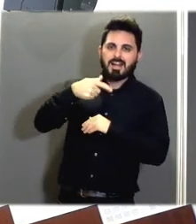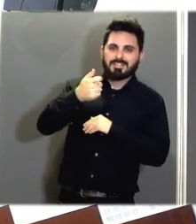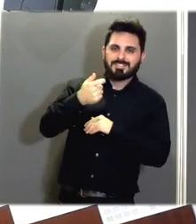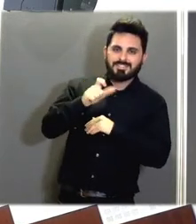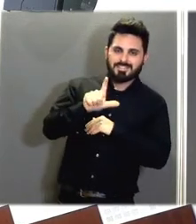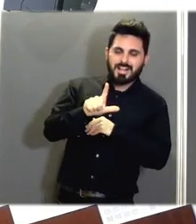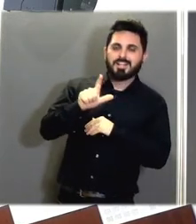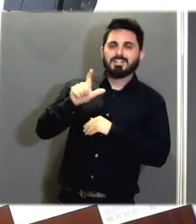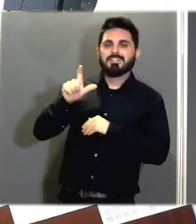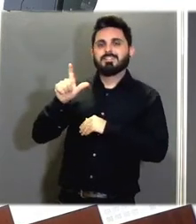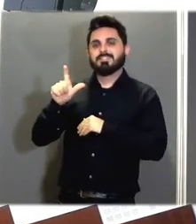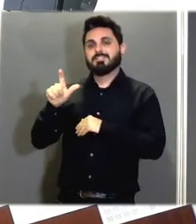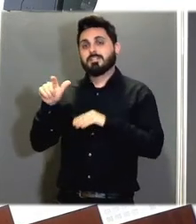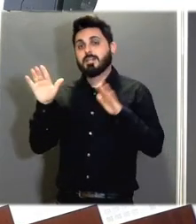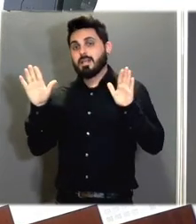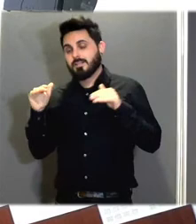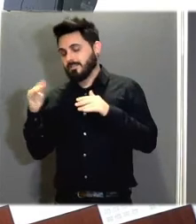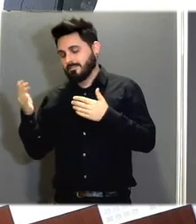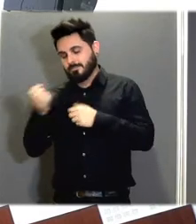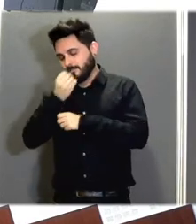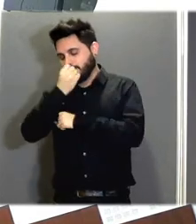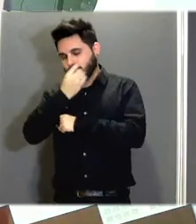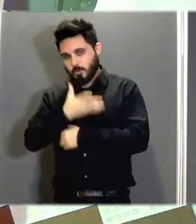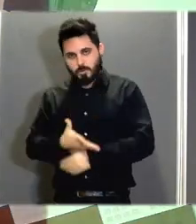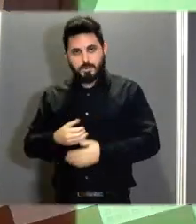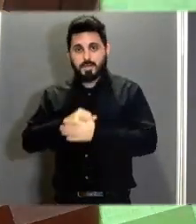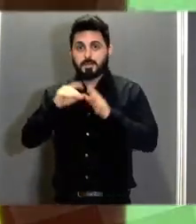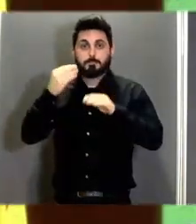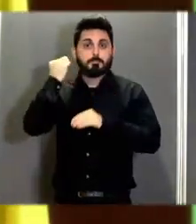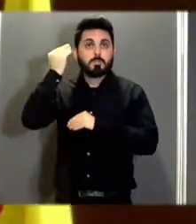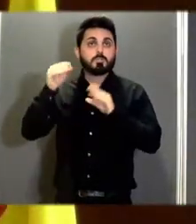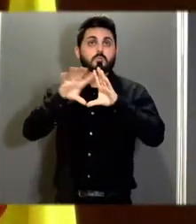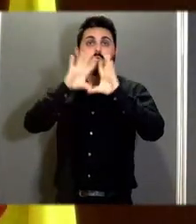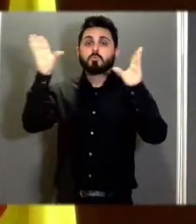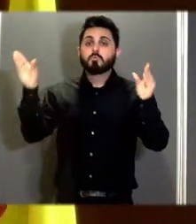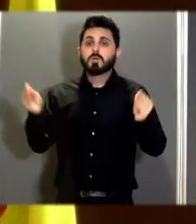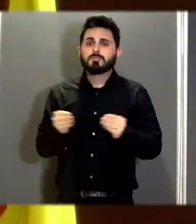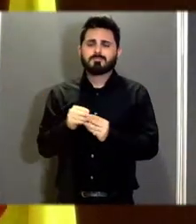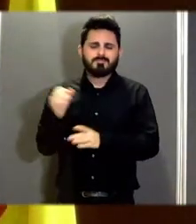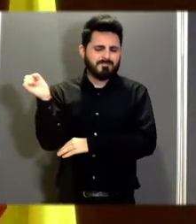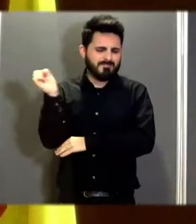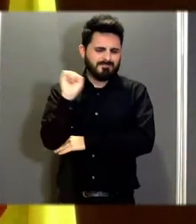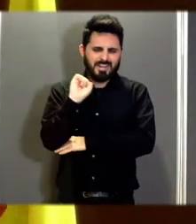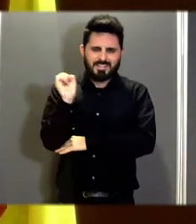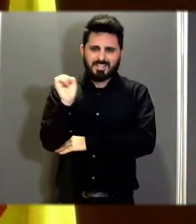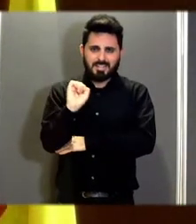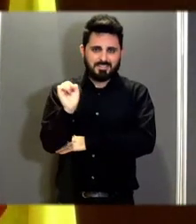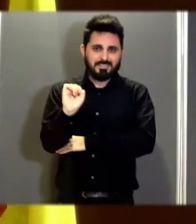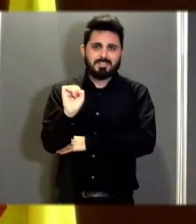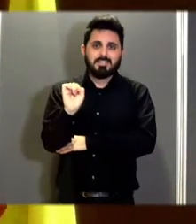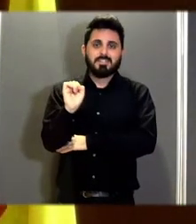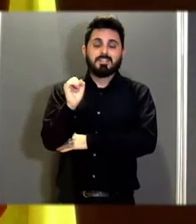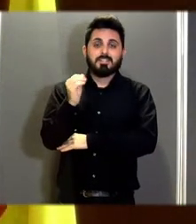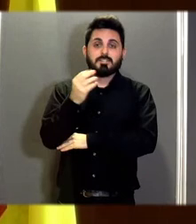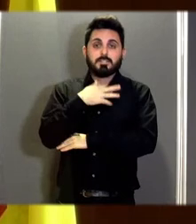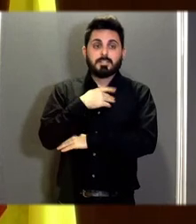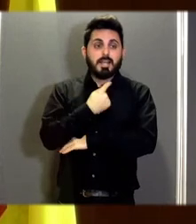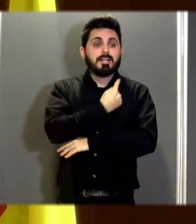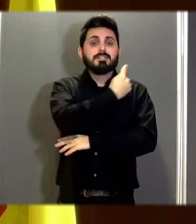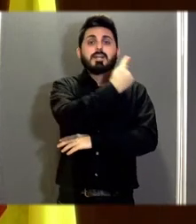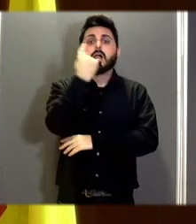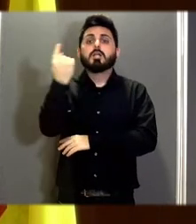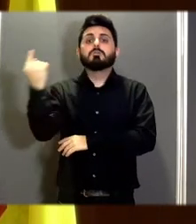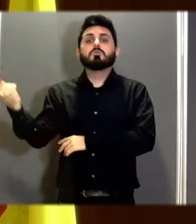crec que és un resum fantàstic de com sentim la independència cada un de nosaltres. De